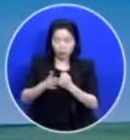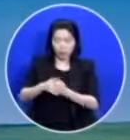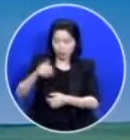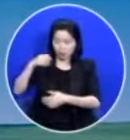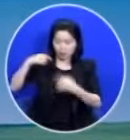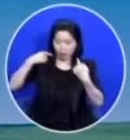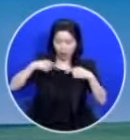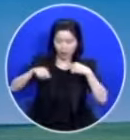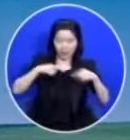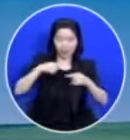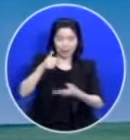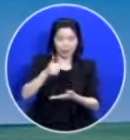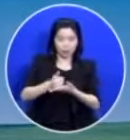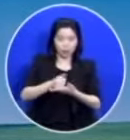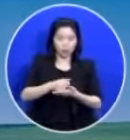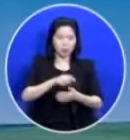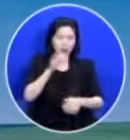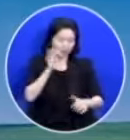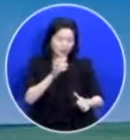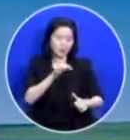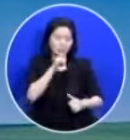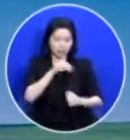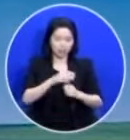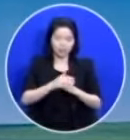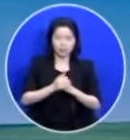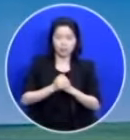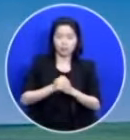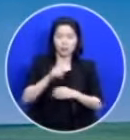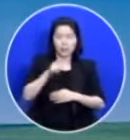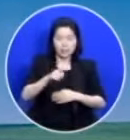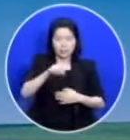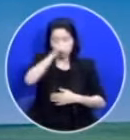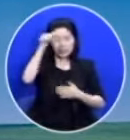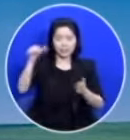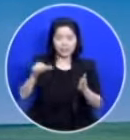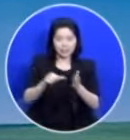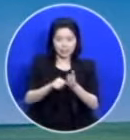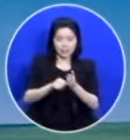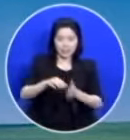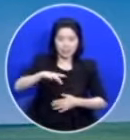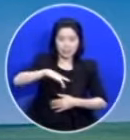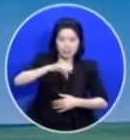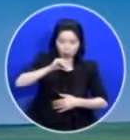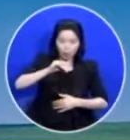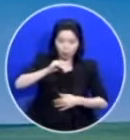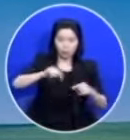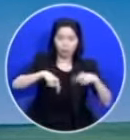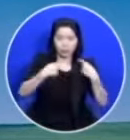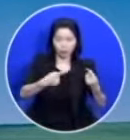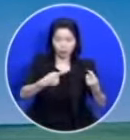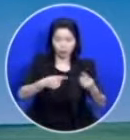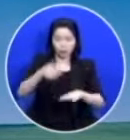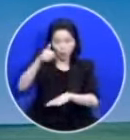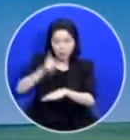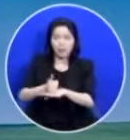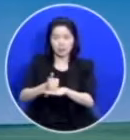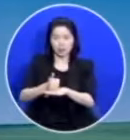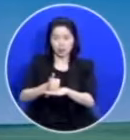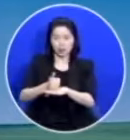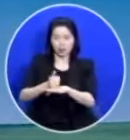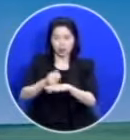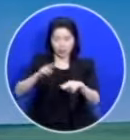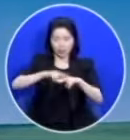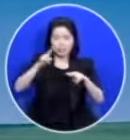정도로 연습벌레 그 인생에서 처녀 출전이 마지막입니다 식도 함께하는